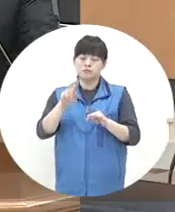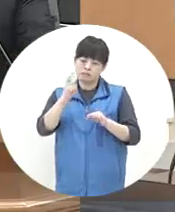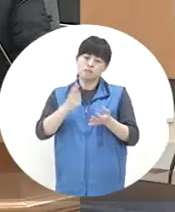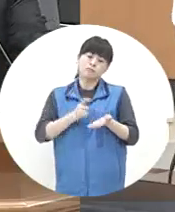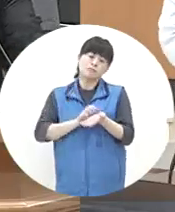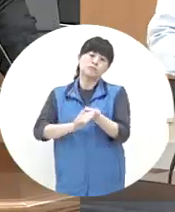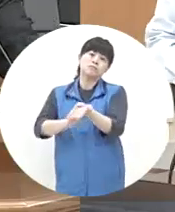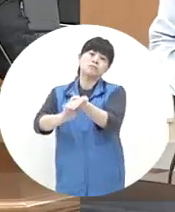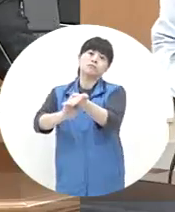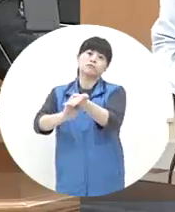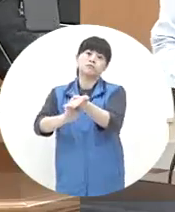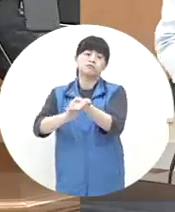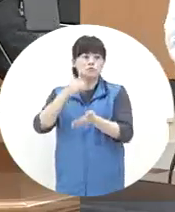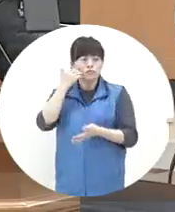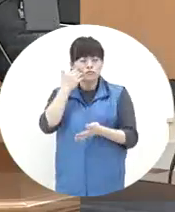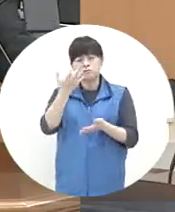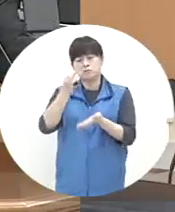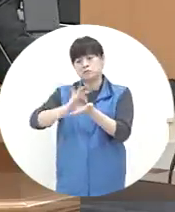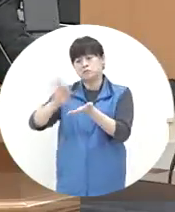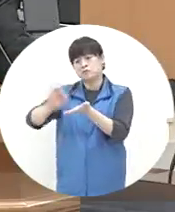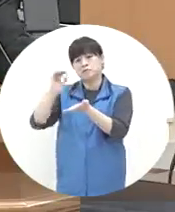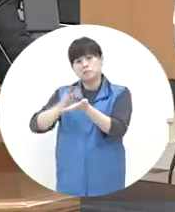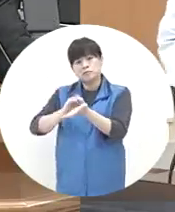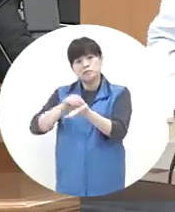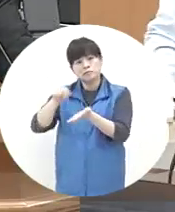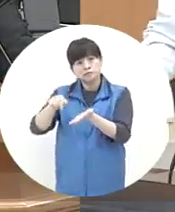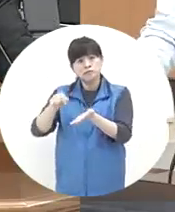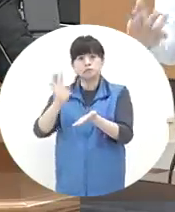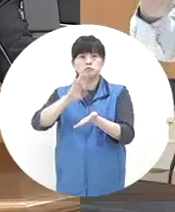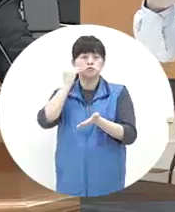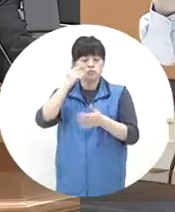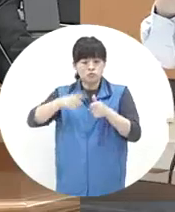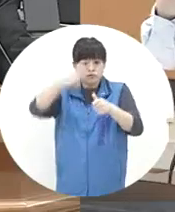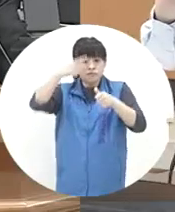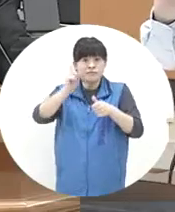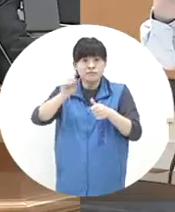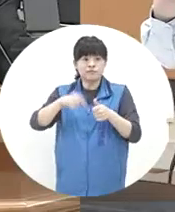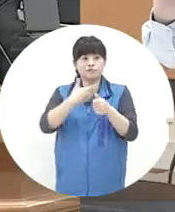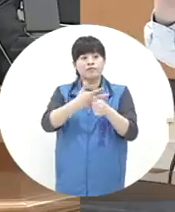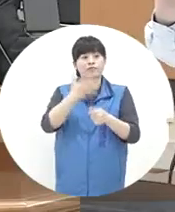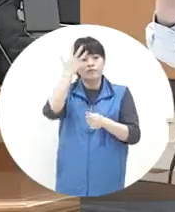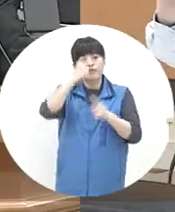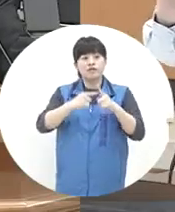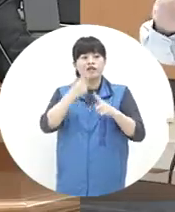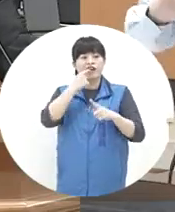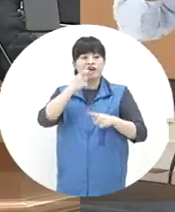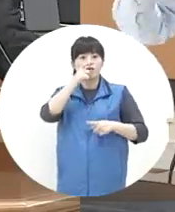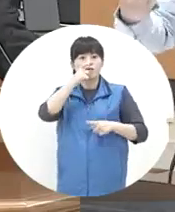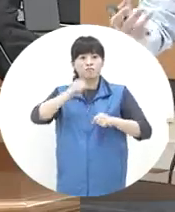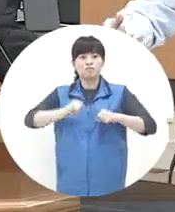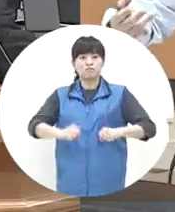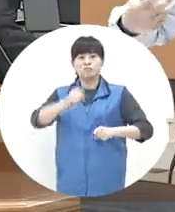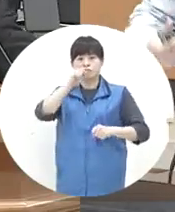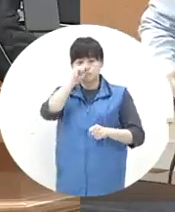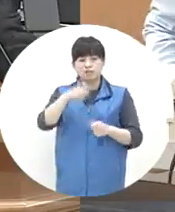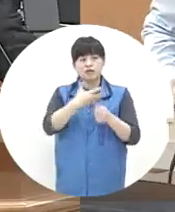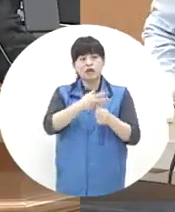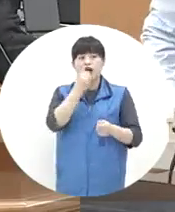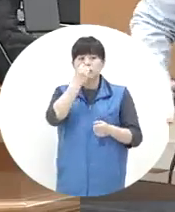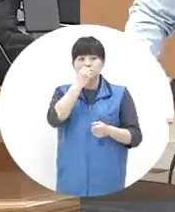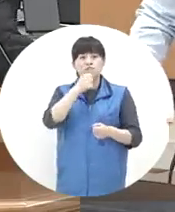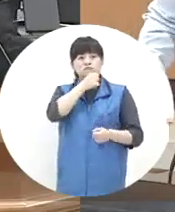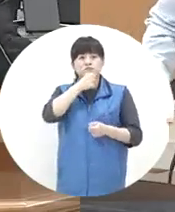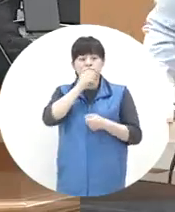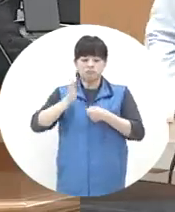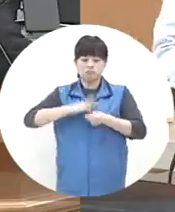生。那与其把钱花在看医生，那倒不如把钱花在让老人家的牙齿更好，齁，啊让他可以吃更营养的东